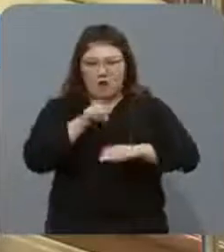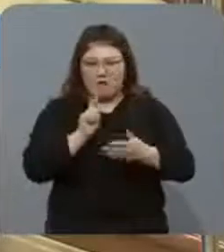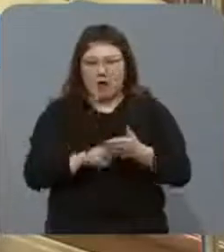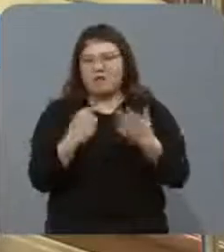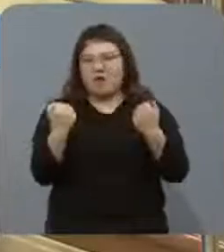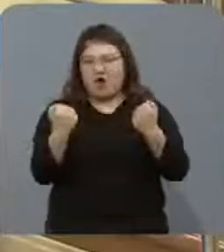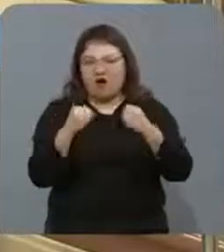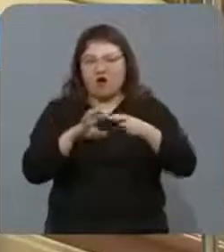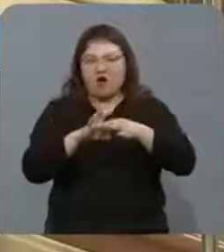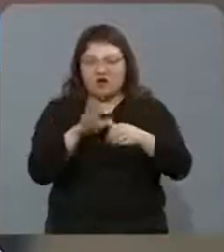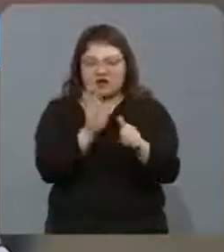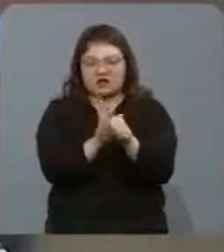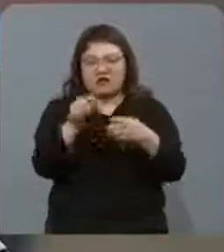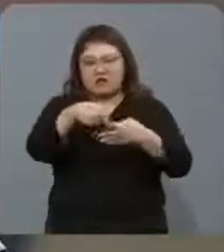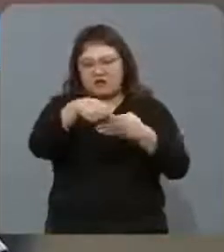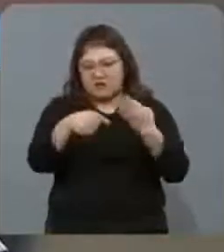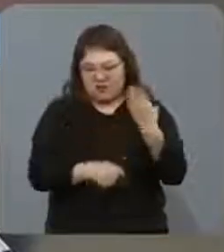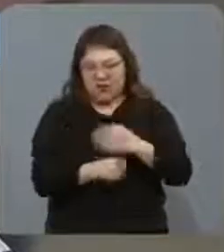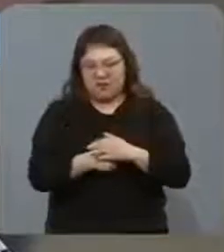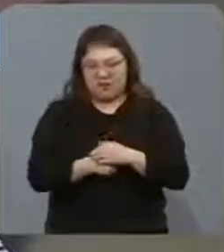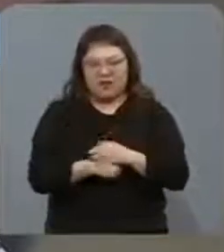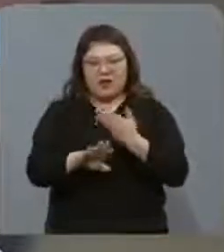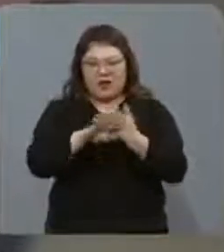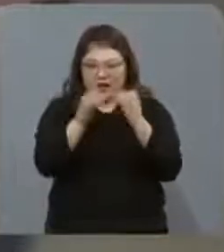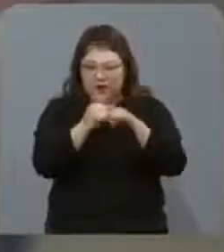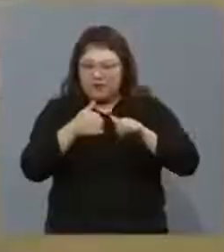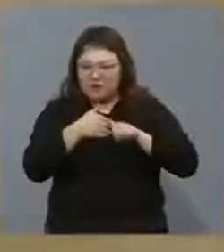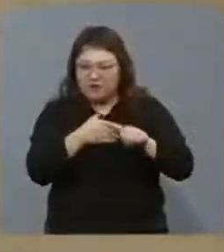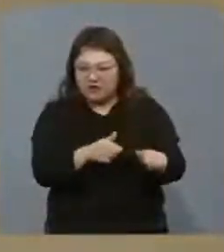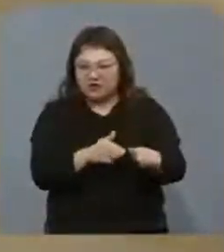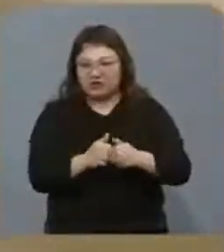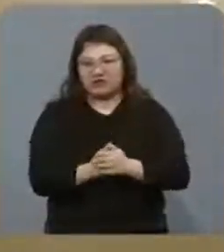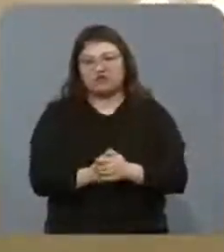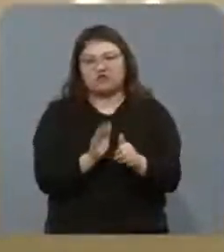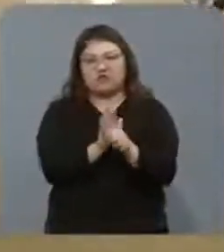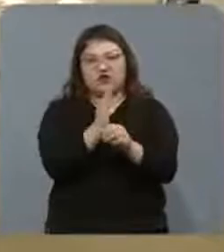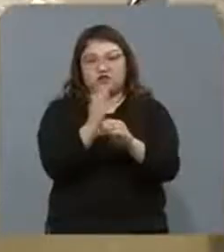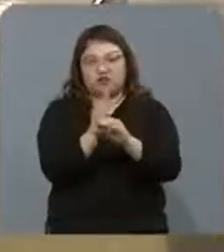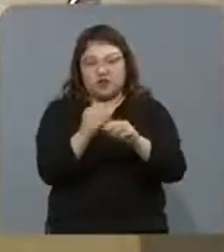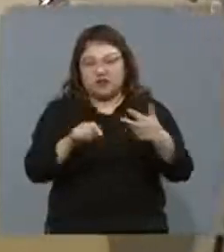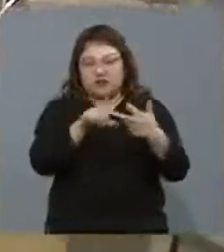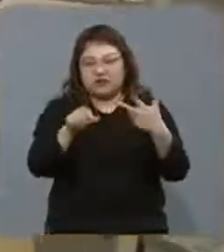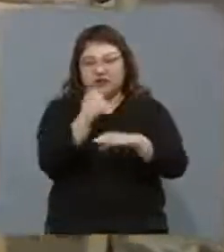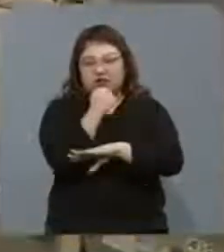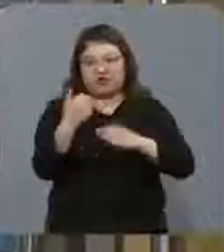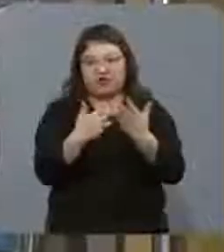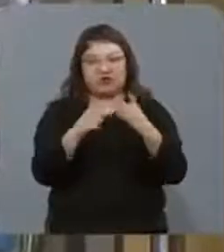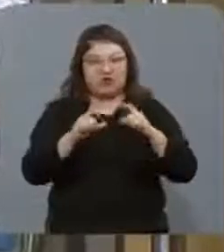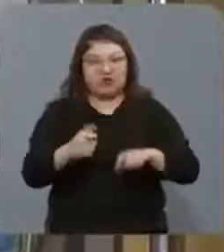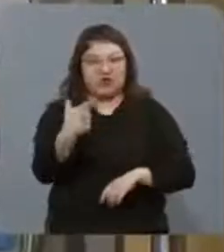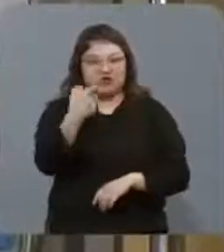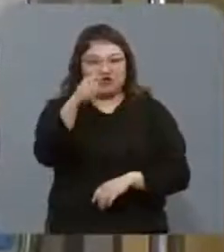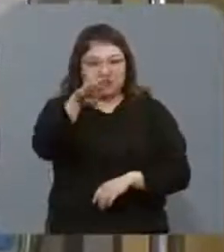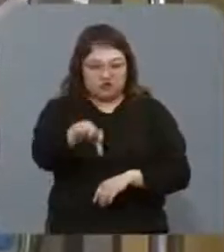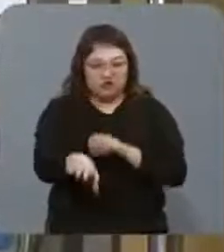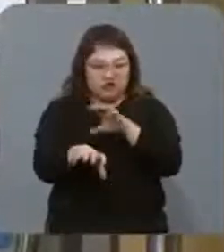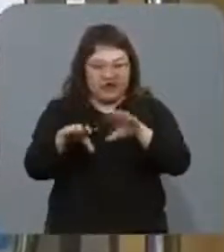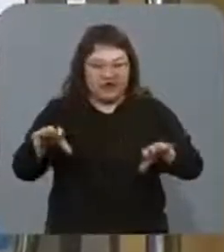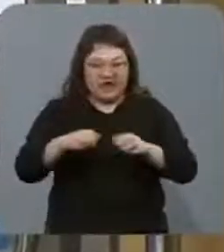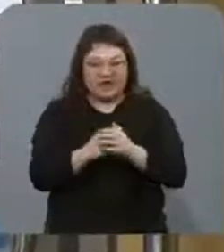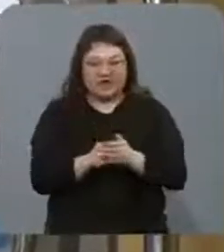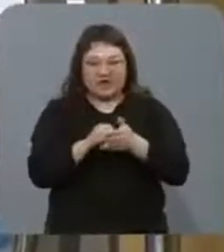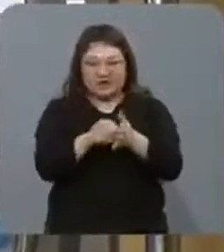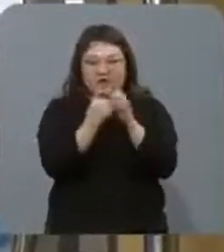관련된 지원 프로그램과 대체 인력지원 이라든지 지난해 7월 기준 제주도 4 66개의 요양시설에